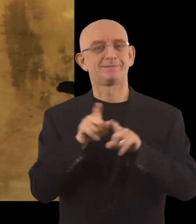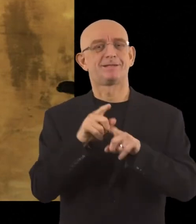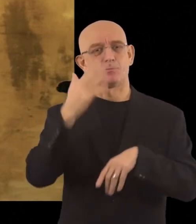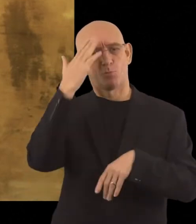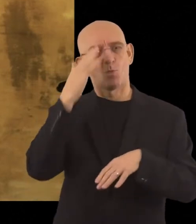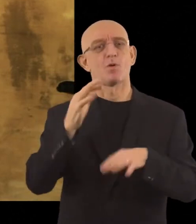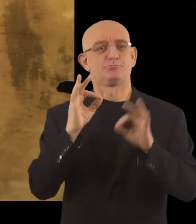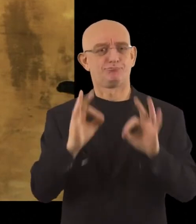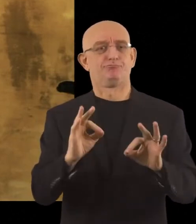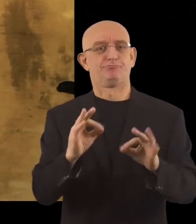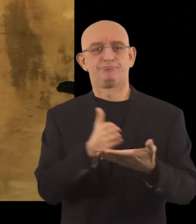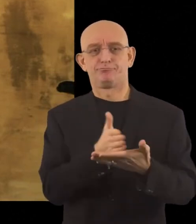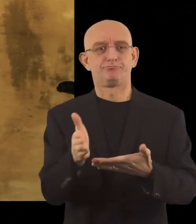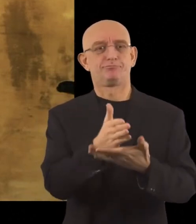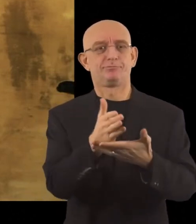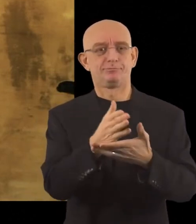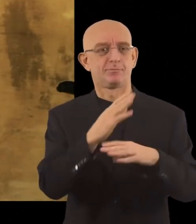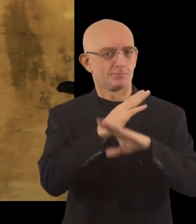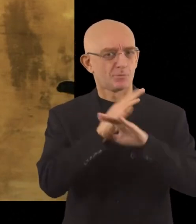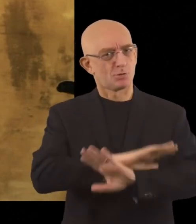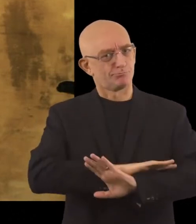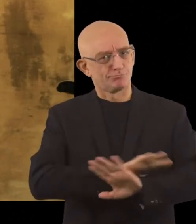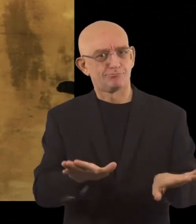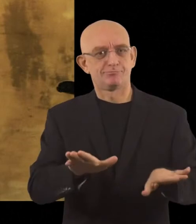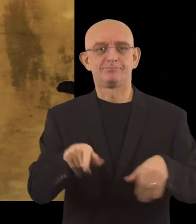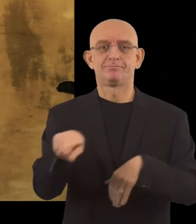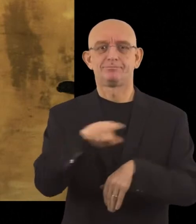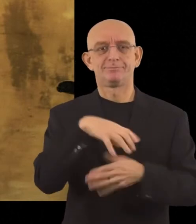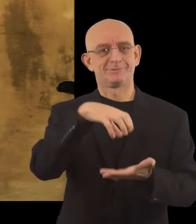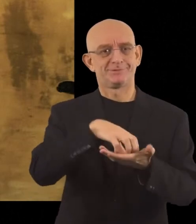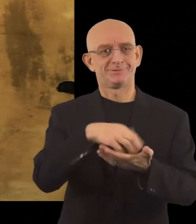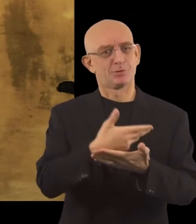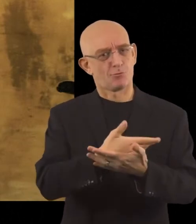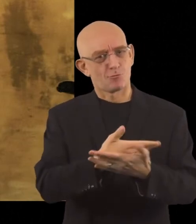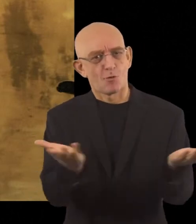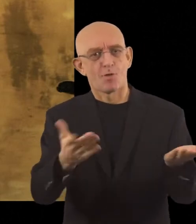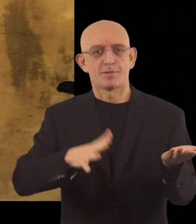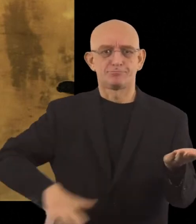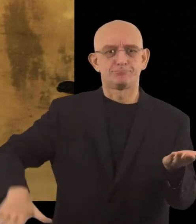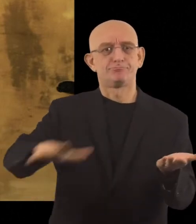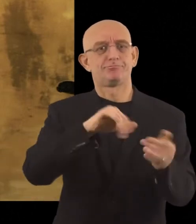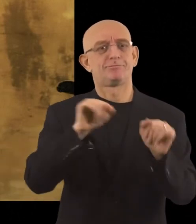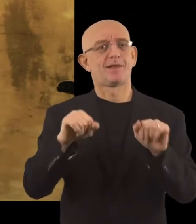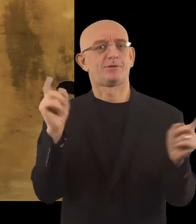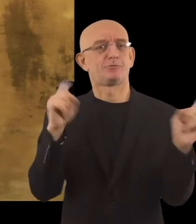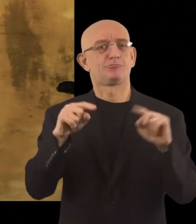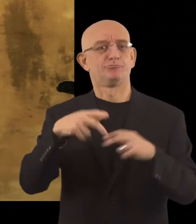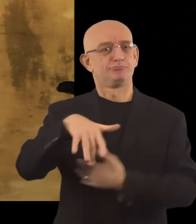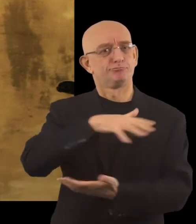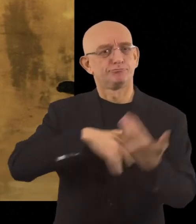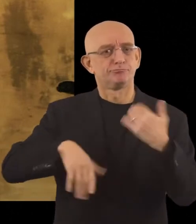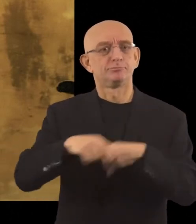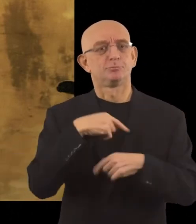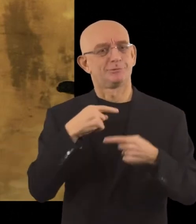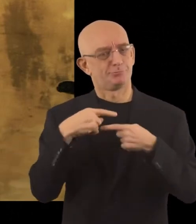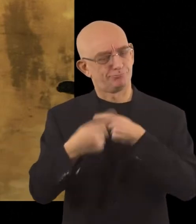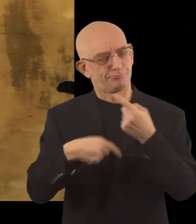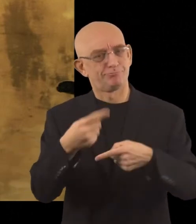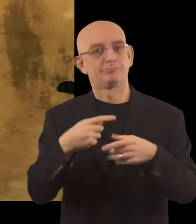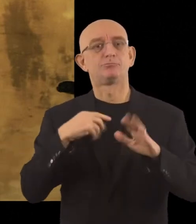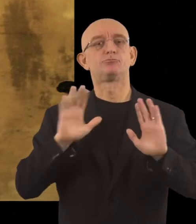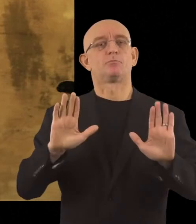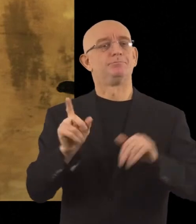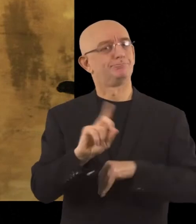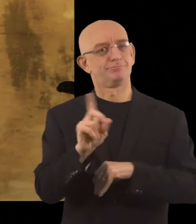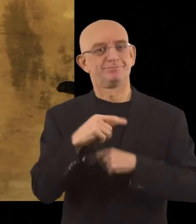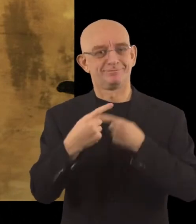Preis bekommen haben. Das zeigt, dass wir uns für einen barrierefreien Tourismus, eine Stadt für alle, auf dem richtigen Wege